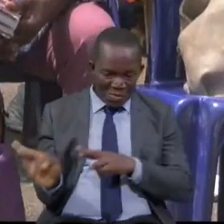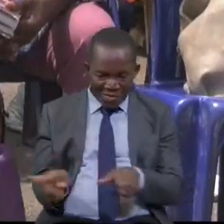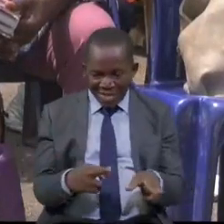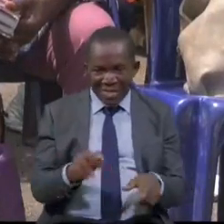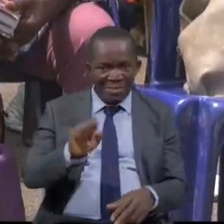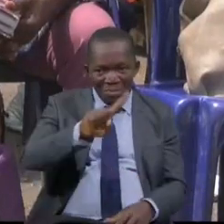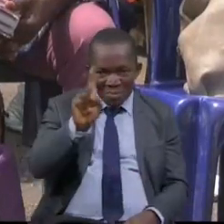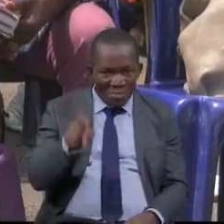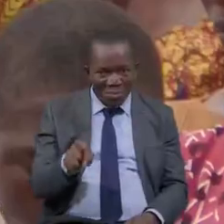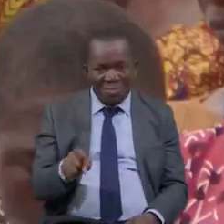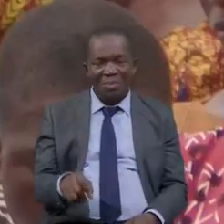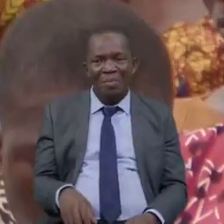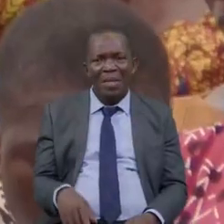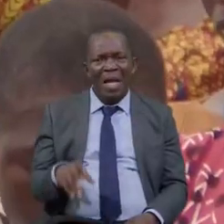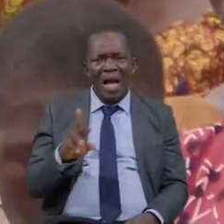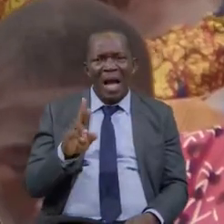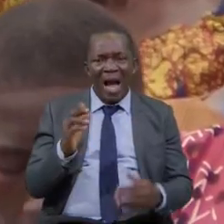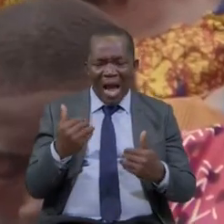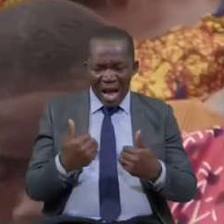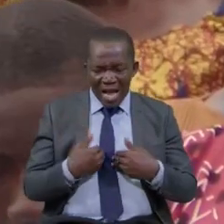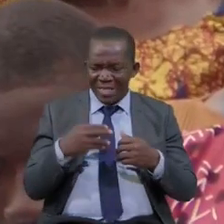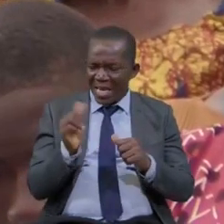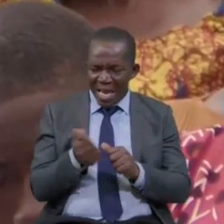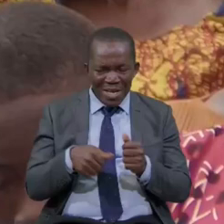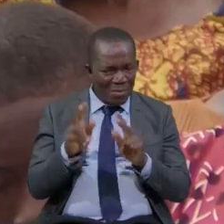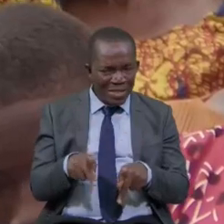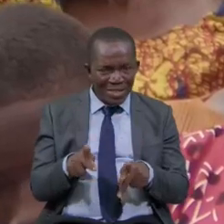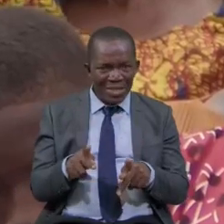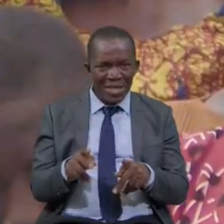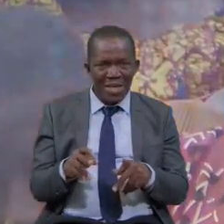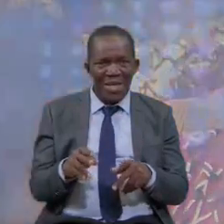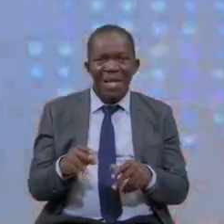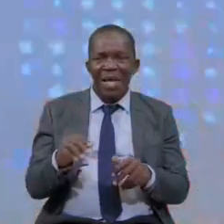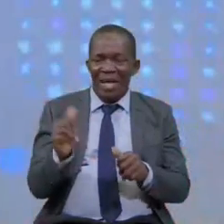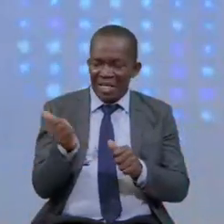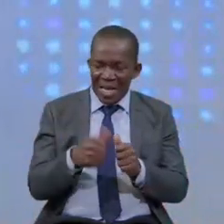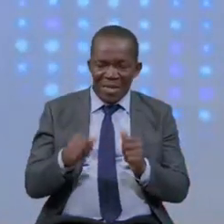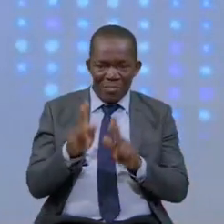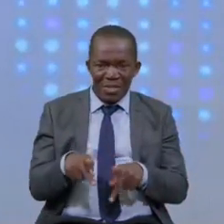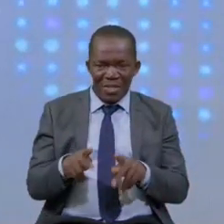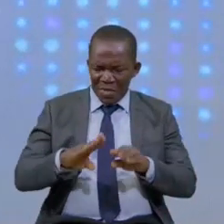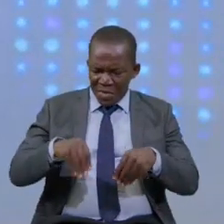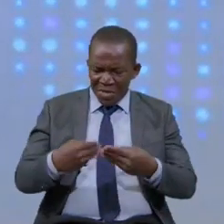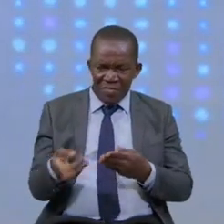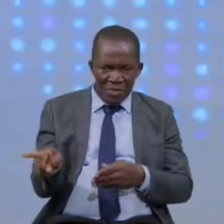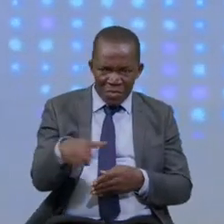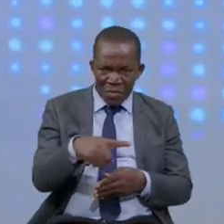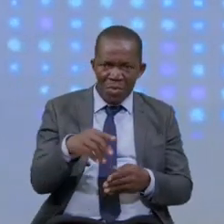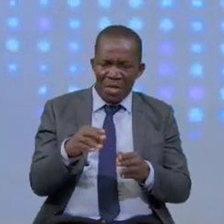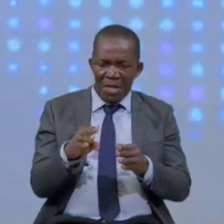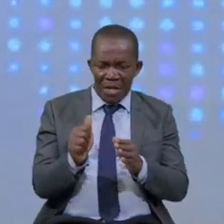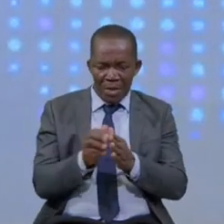Est-ce que quelqu'un t'a jamais donné un livre comme un cadeau? Hein? Il dit, ah, vraiment, ce livre-là